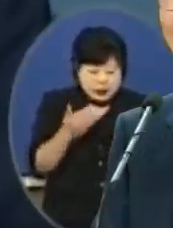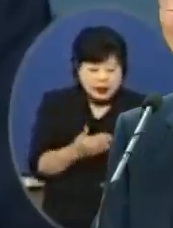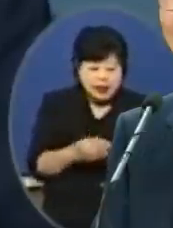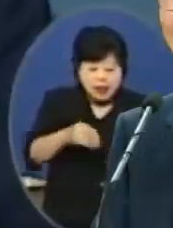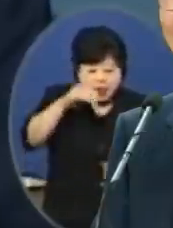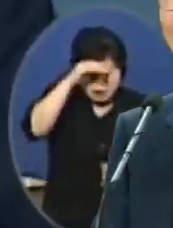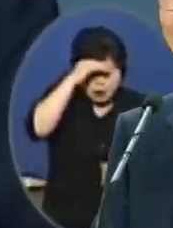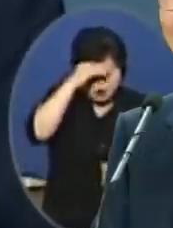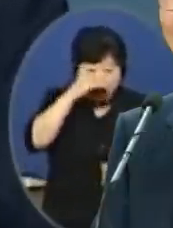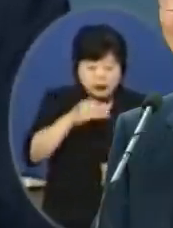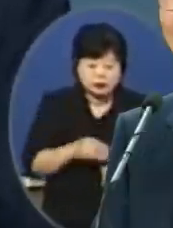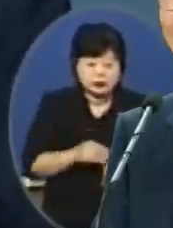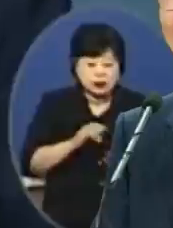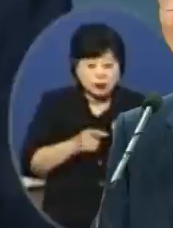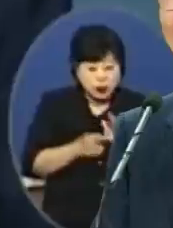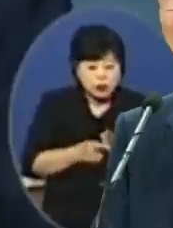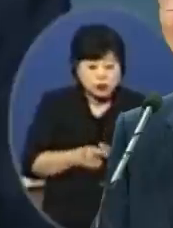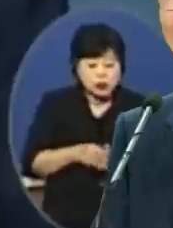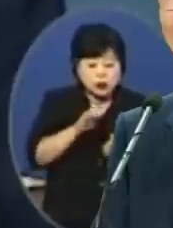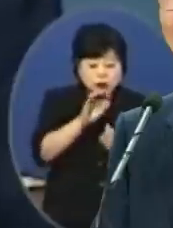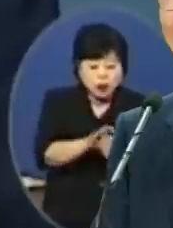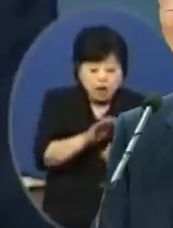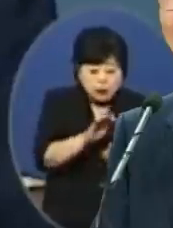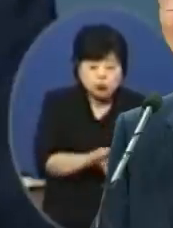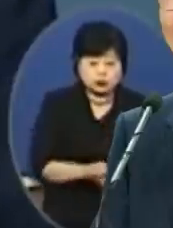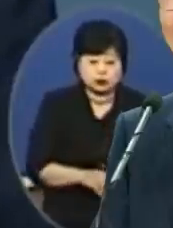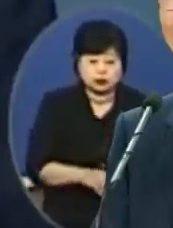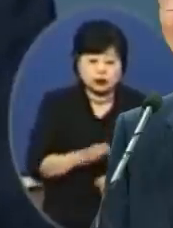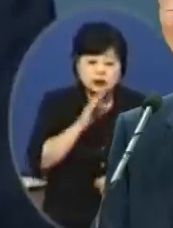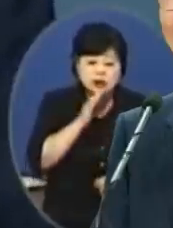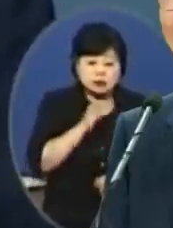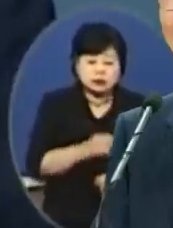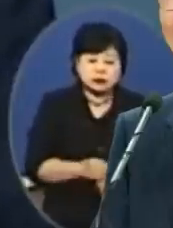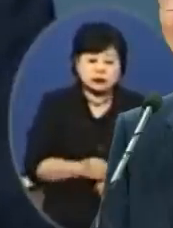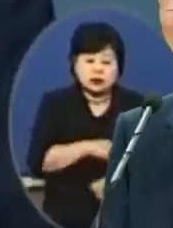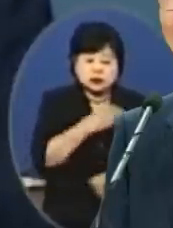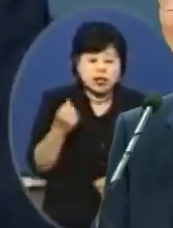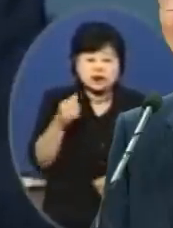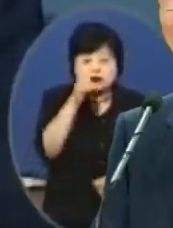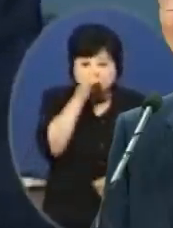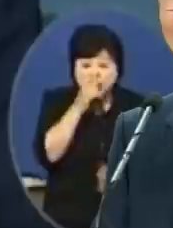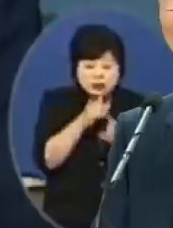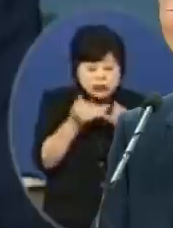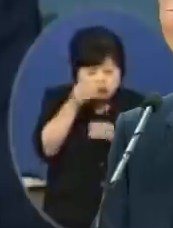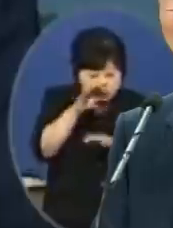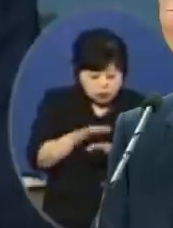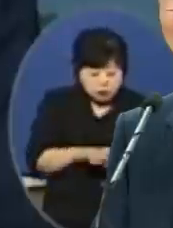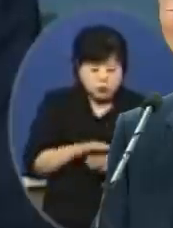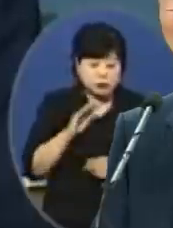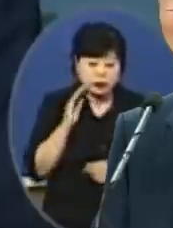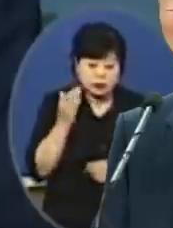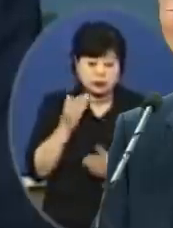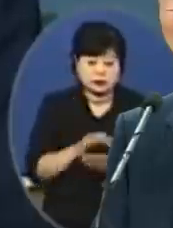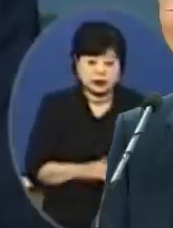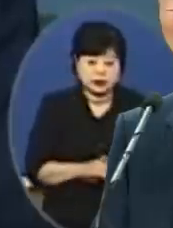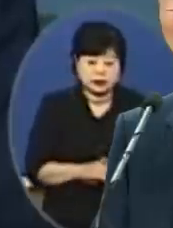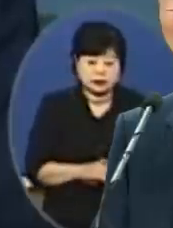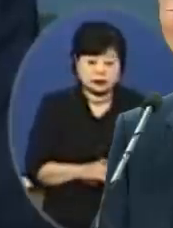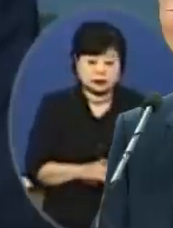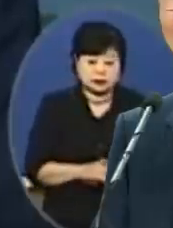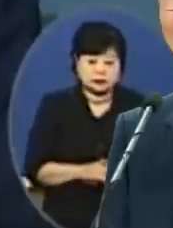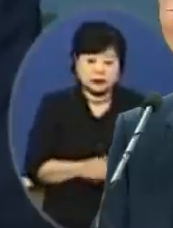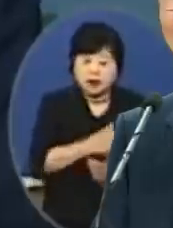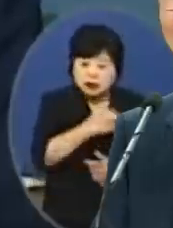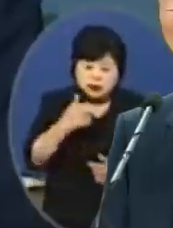사람들에게 도움을 베풀어야 되는 것입니다. 여러분 굉장한 능력을 가지신 성도들이 되었었습니다.